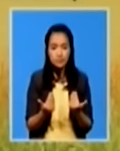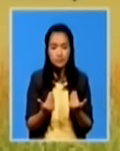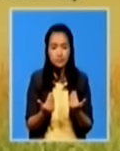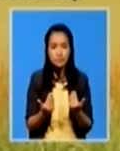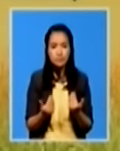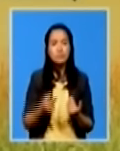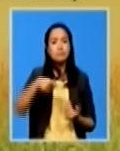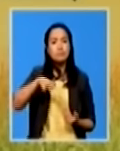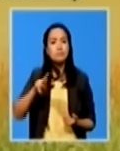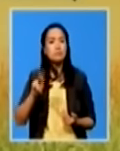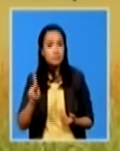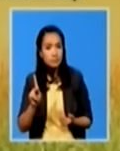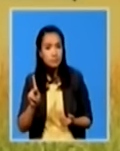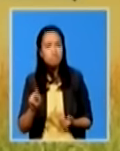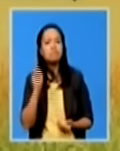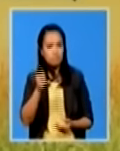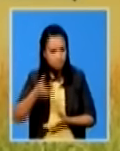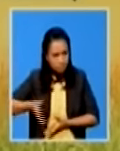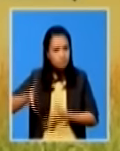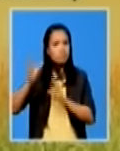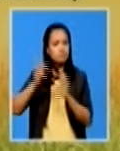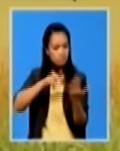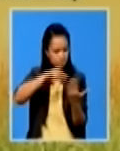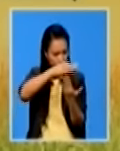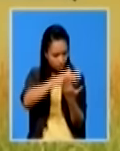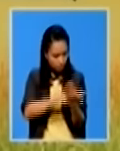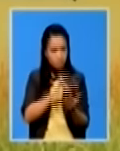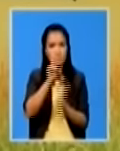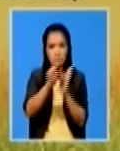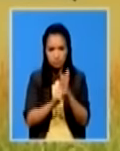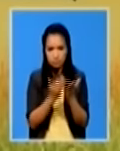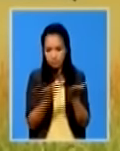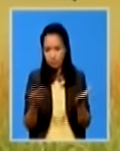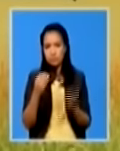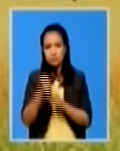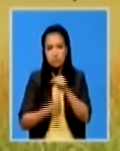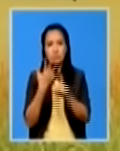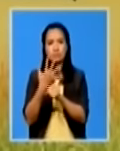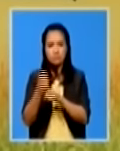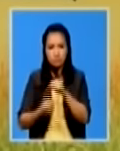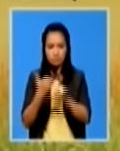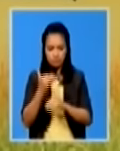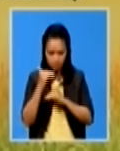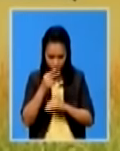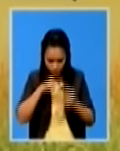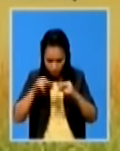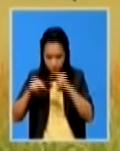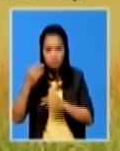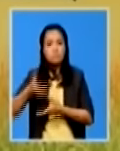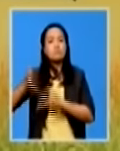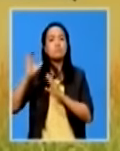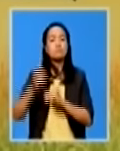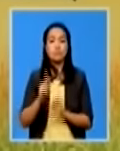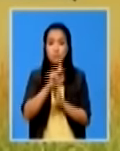จะออกพระราชกิจกราให้ทบทวนความจำเป็นในการออกกฎหมายทุก5ปีนะครับพร้อมทั้งการจะออกกฎหมายได้นั้นต้องดำเนินการตามหลักเก